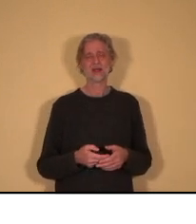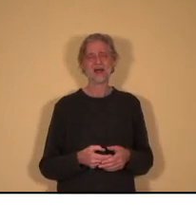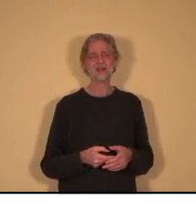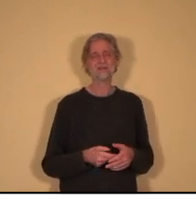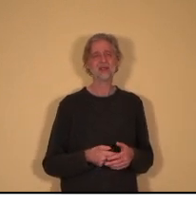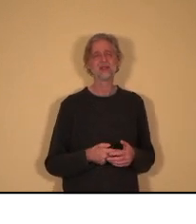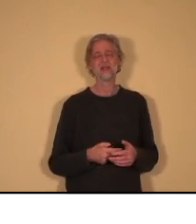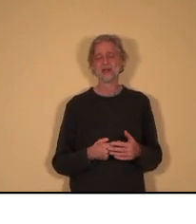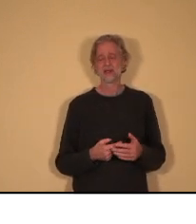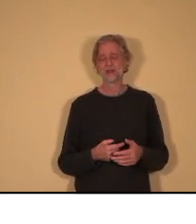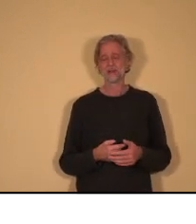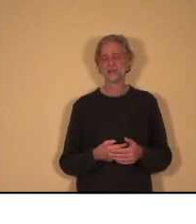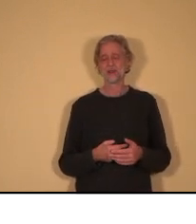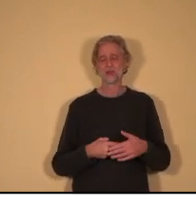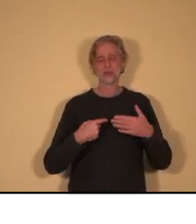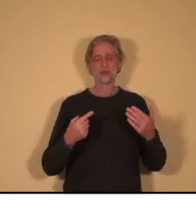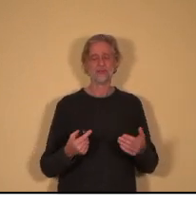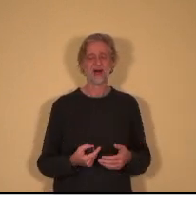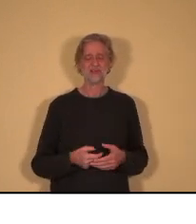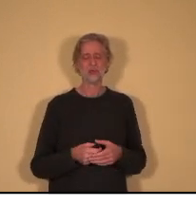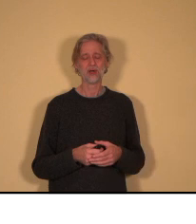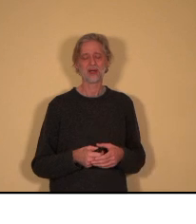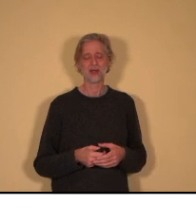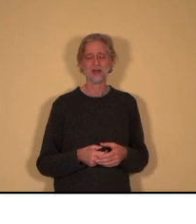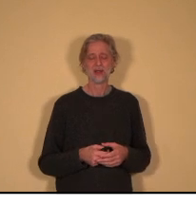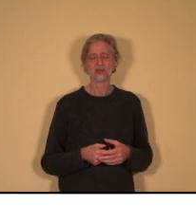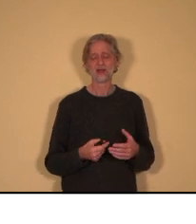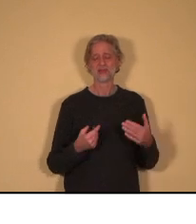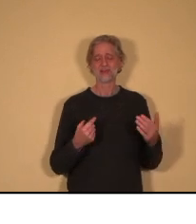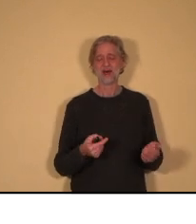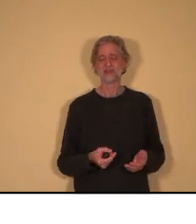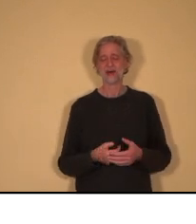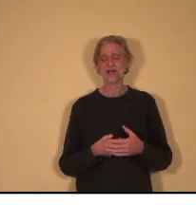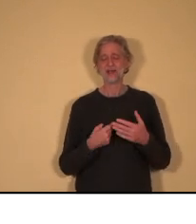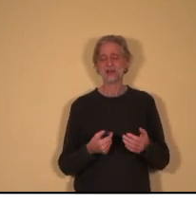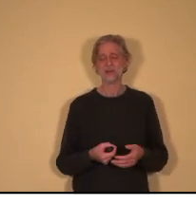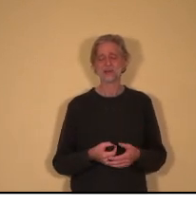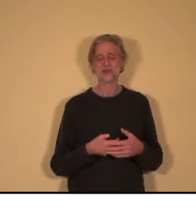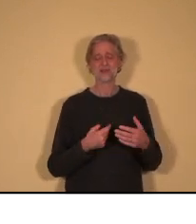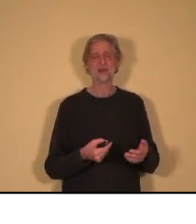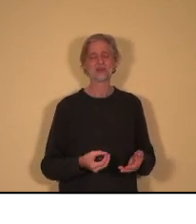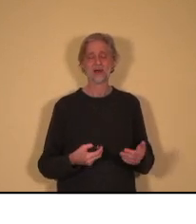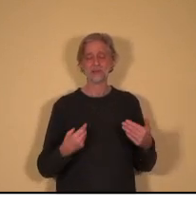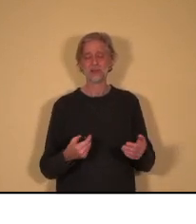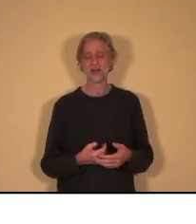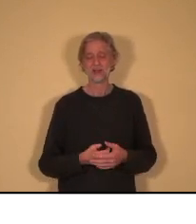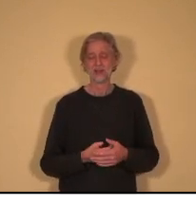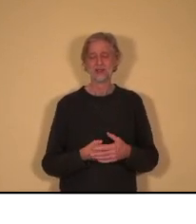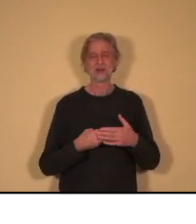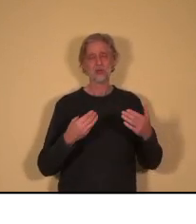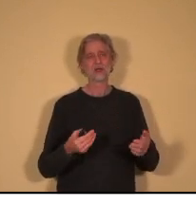ein Gleichgewicht, einen Phasenübergang, sodass das H2 und das CO2 von